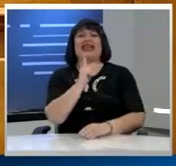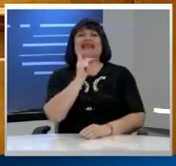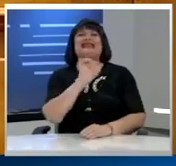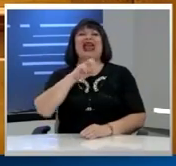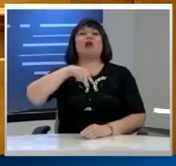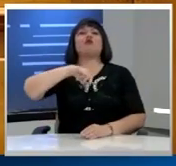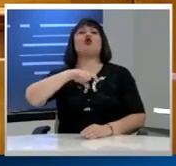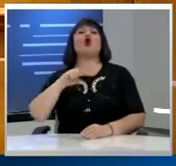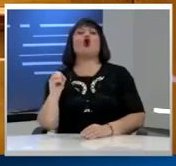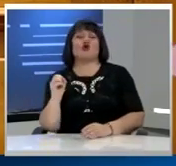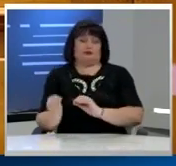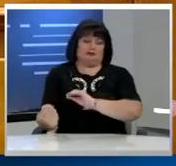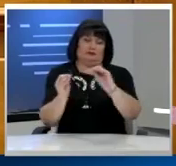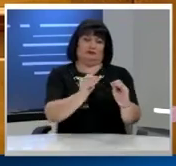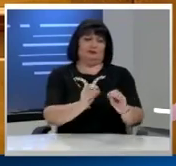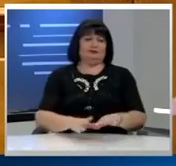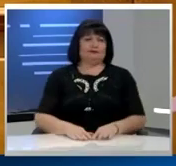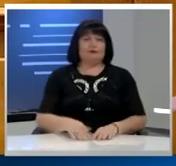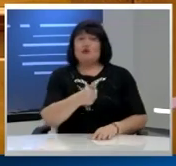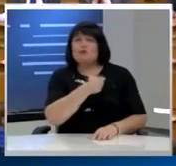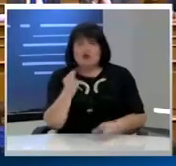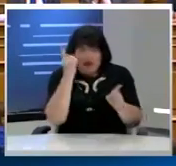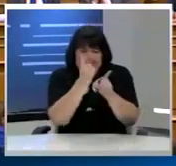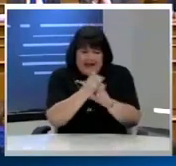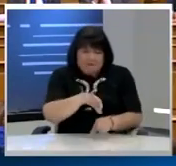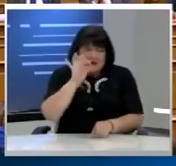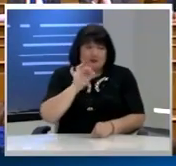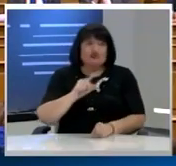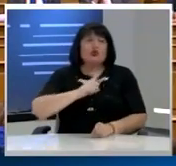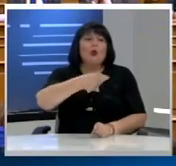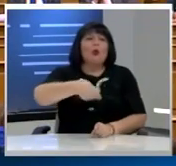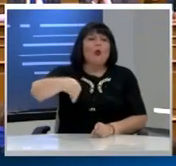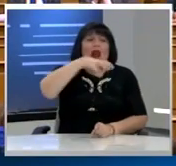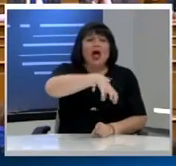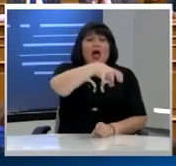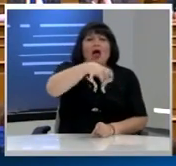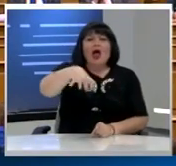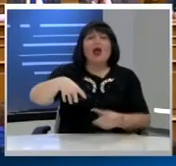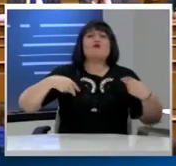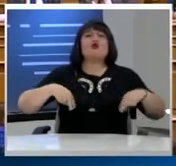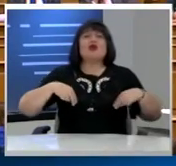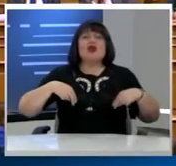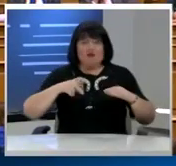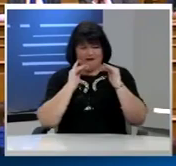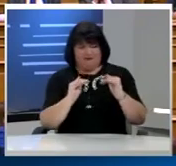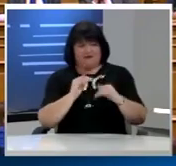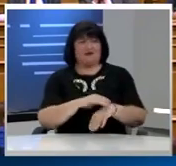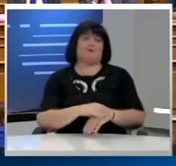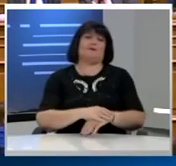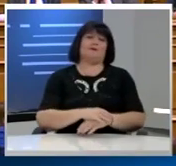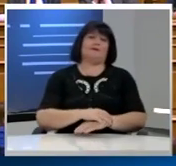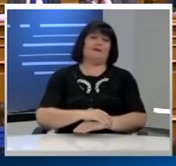φυσικά. Και αυτή δεν ήταν μια ειδική περίπτωση. Σε όλα τα Υπουργεία αυτό γινόταν. Εσείς που μιλάτε